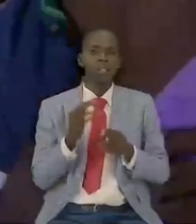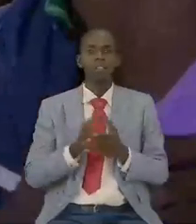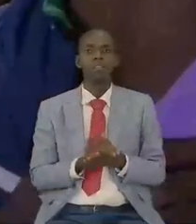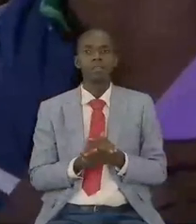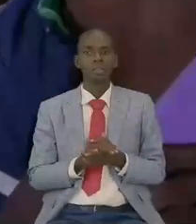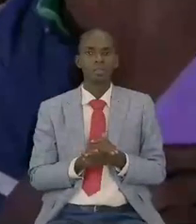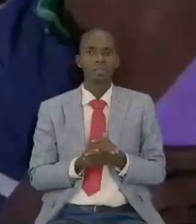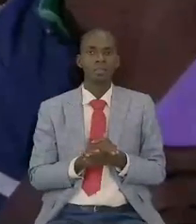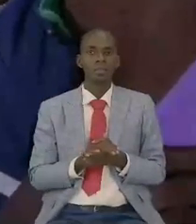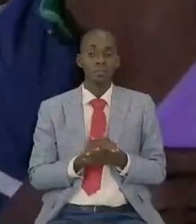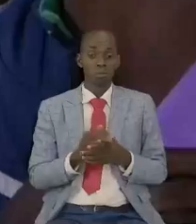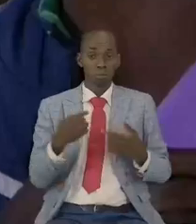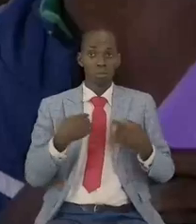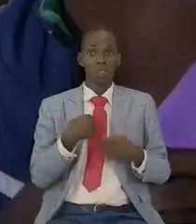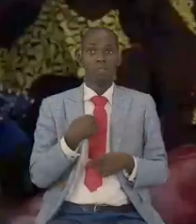Moi,